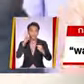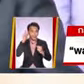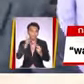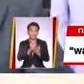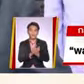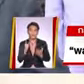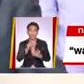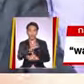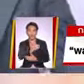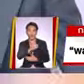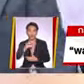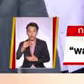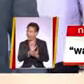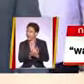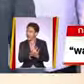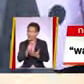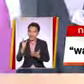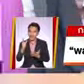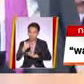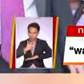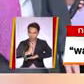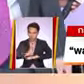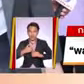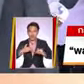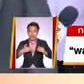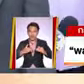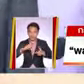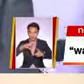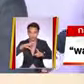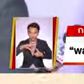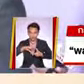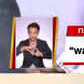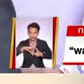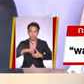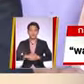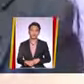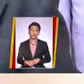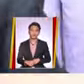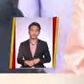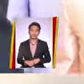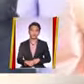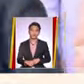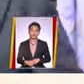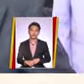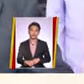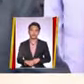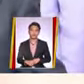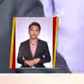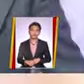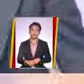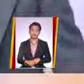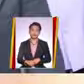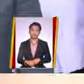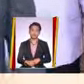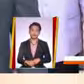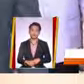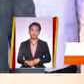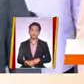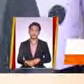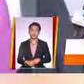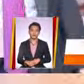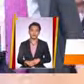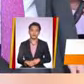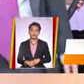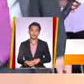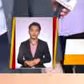าออกจากส.ส.บัญชีรายชื่อและหัวหน้าพรรคประชารัฐนะครับพรรคพลังประชารัฐนี่นะครับ ขอจะการเมืองไหมครับเร็วๆนี้ครับ เอาจะไปถอยที่